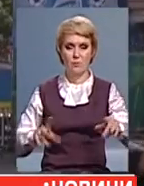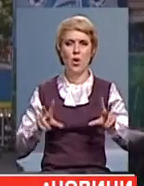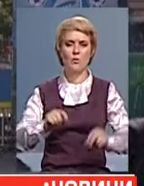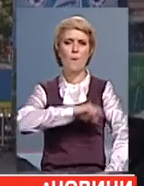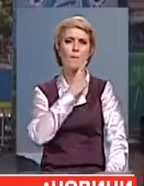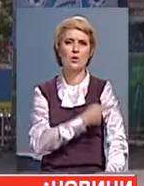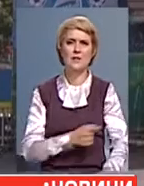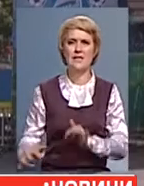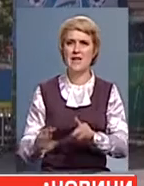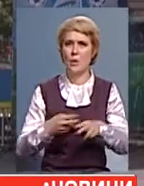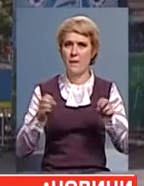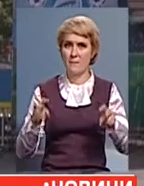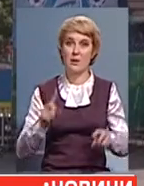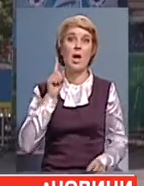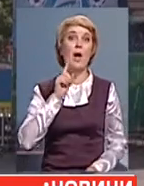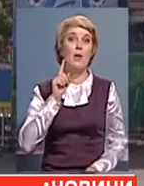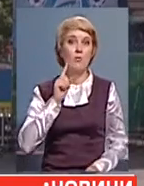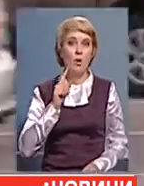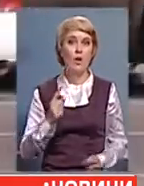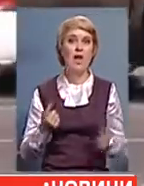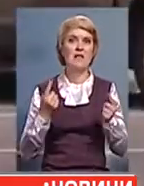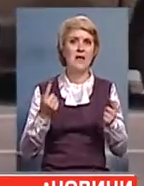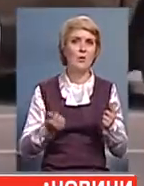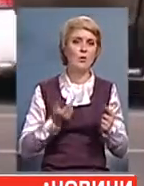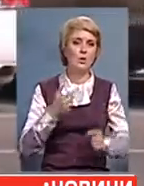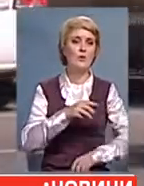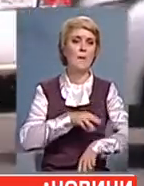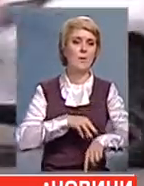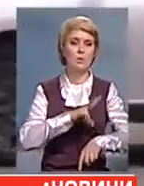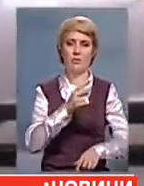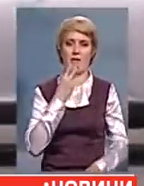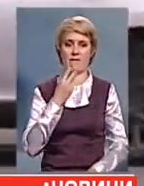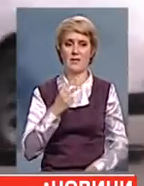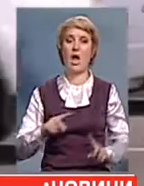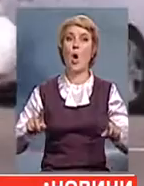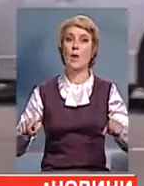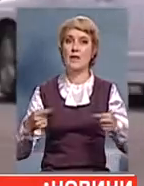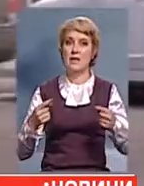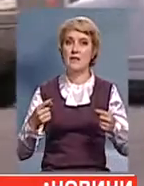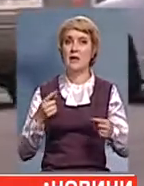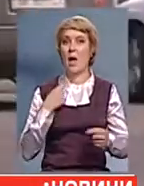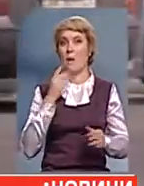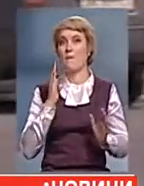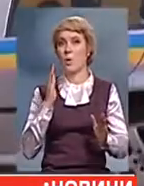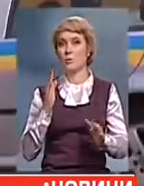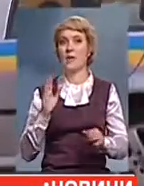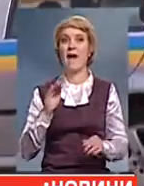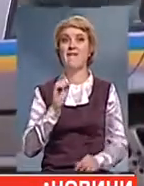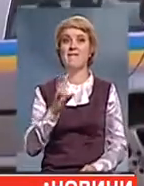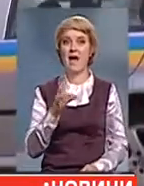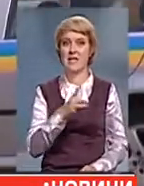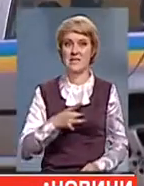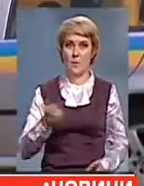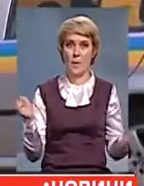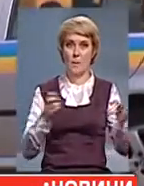заходи безпеки але поки що надмірна кількості патрулів не видно організа Тори прогнозують що подивитися футболу фан-зону прийдуть від 10